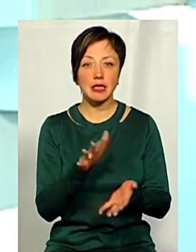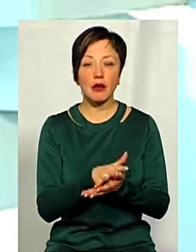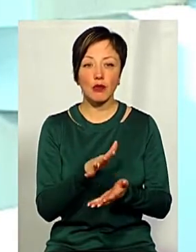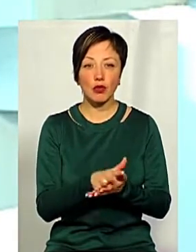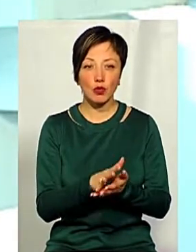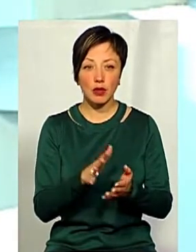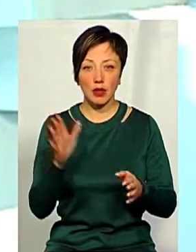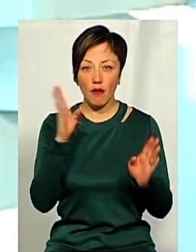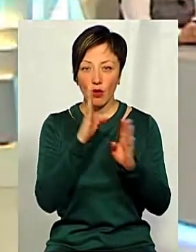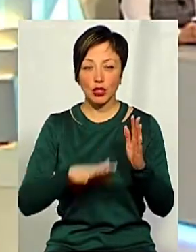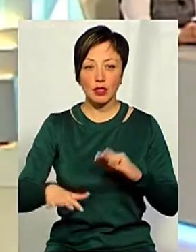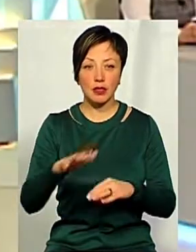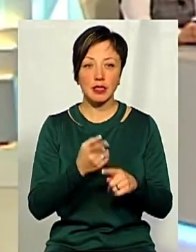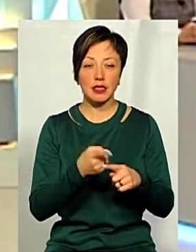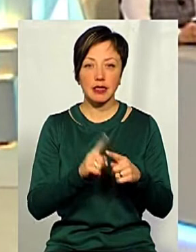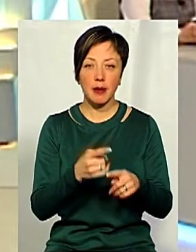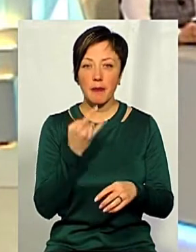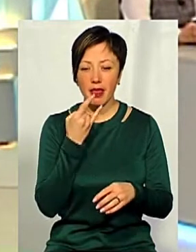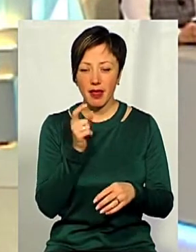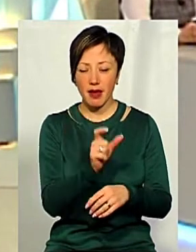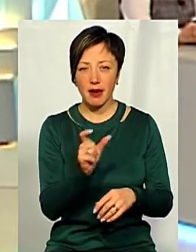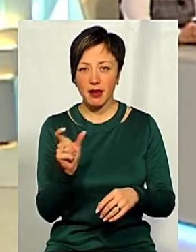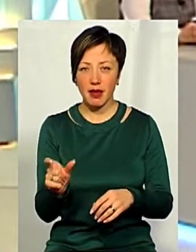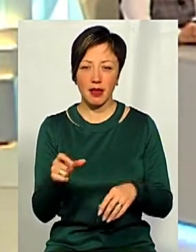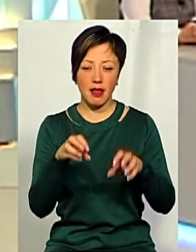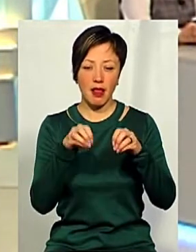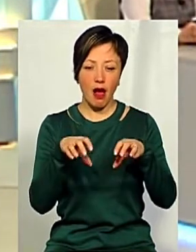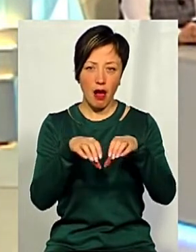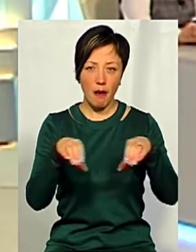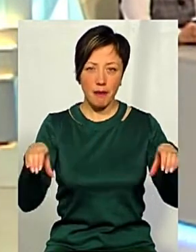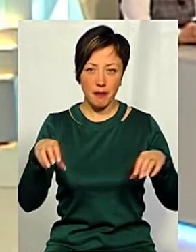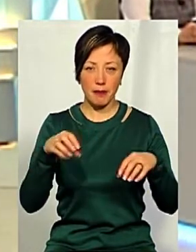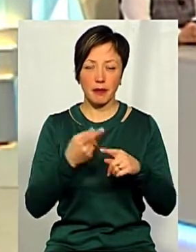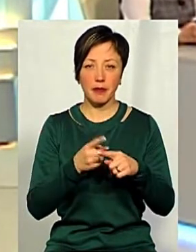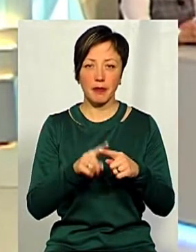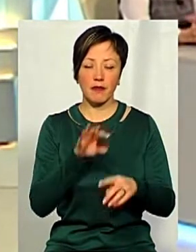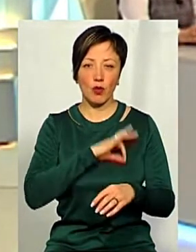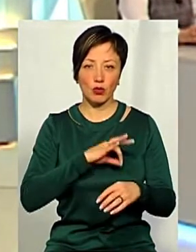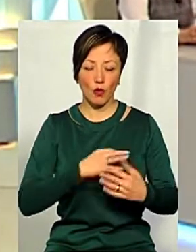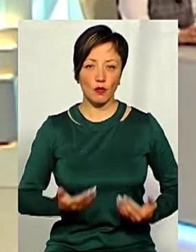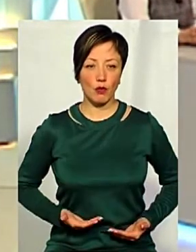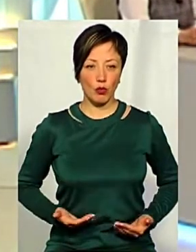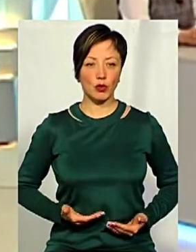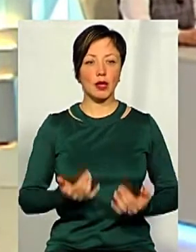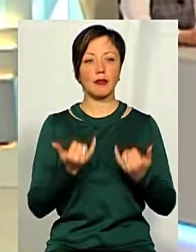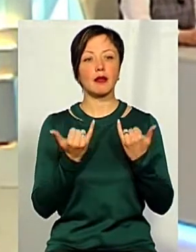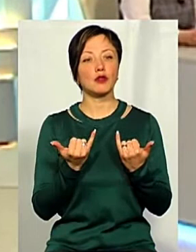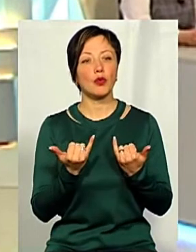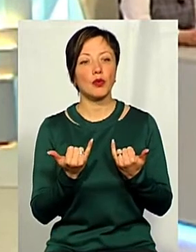забруднювали навколишнє середовище, це батарейки, люмінесцентні лампи, які використовувалися в побуті. На